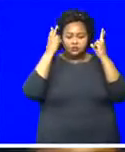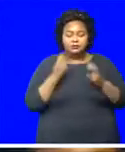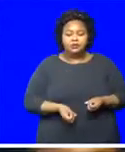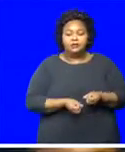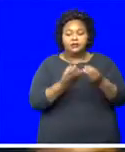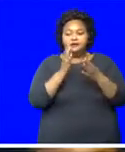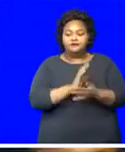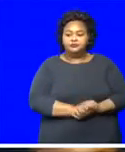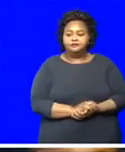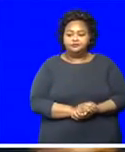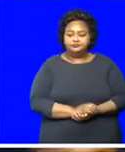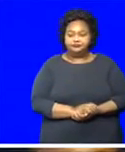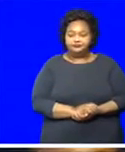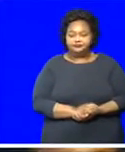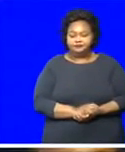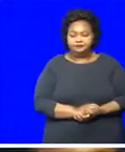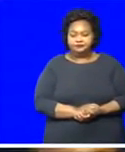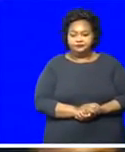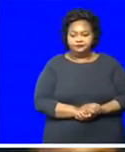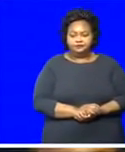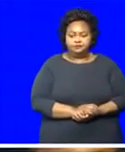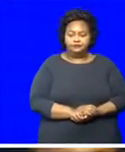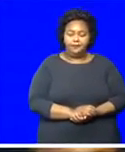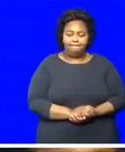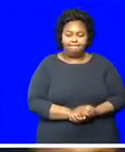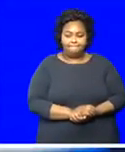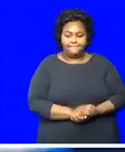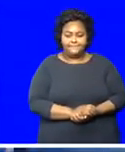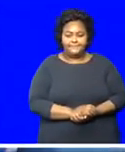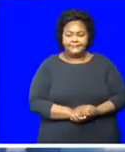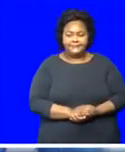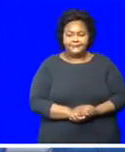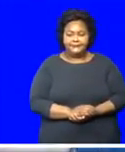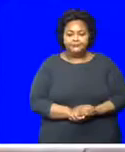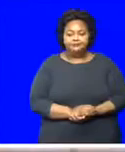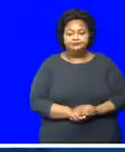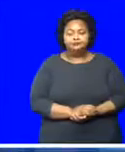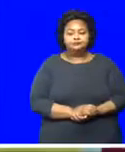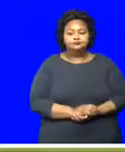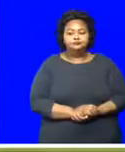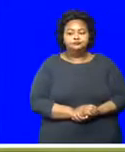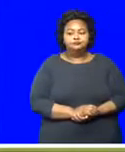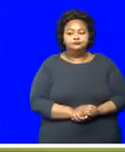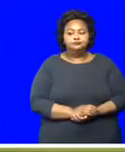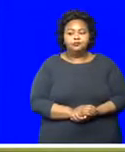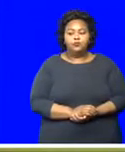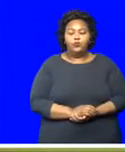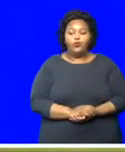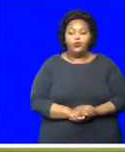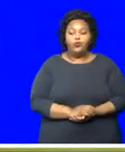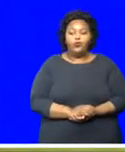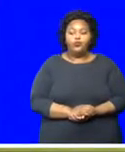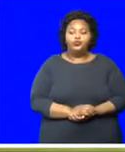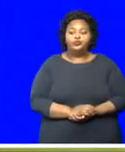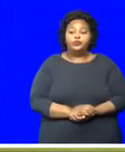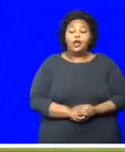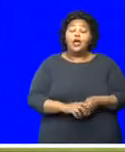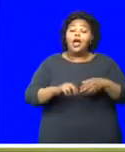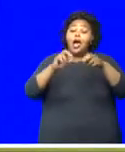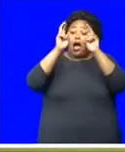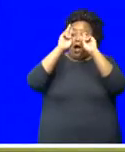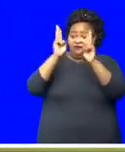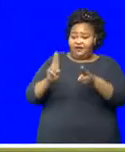kodwa ke singakahambi asiphindele sekhumbule tona letihamba embili. Emave elivekati le